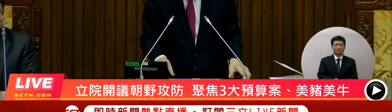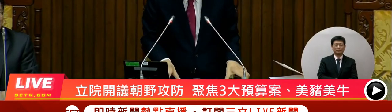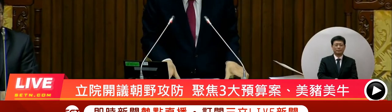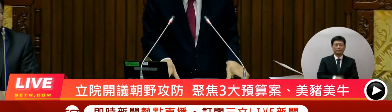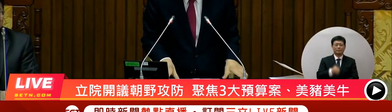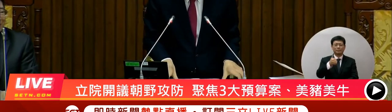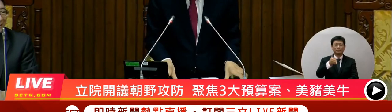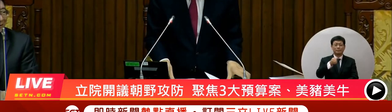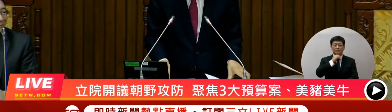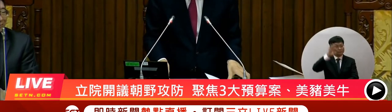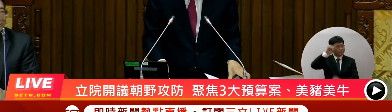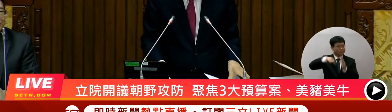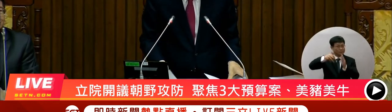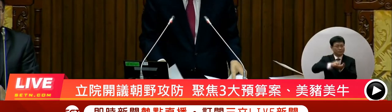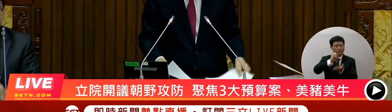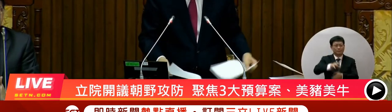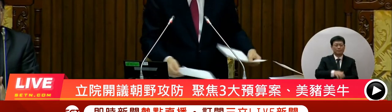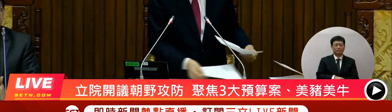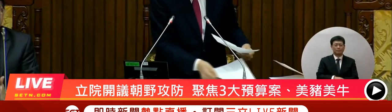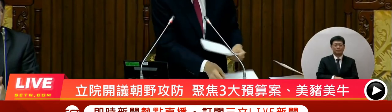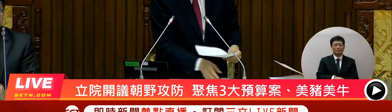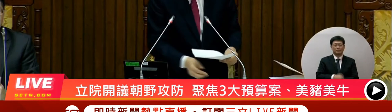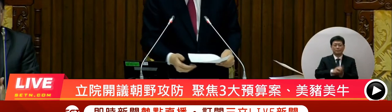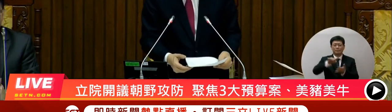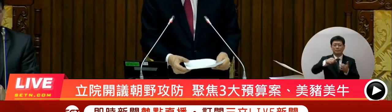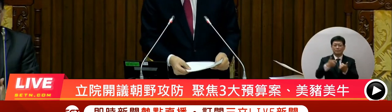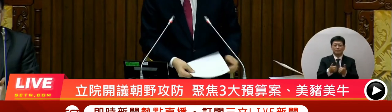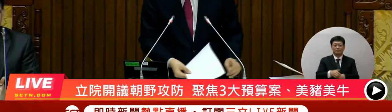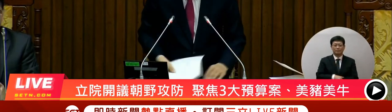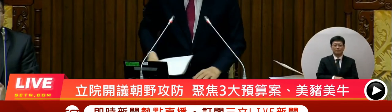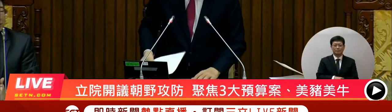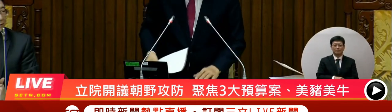谢谢苏院长的报告。报告院会，